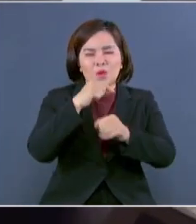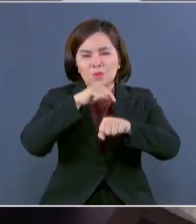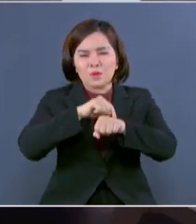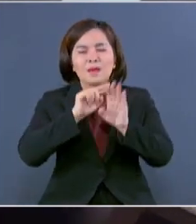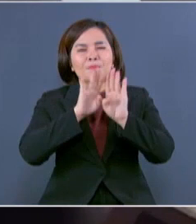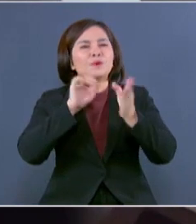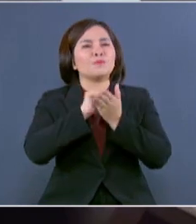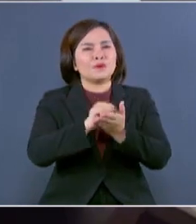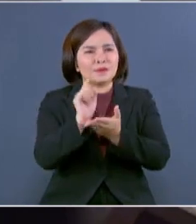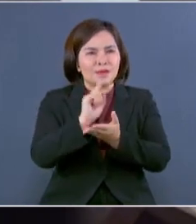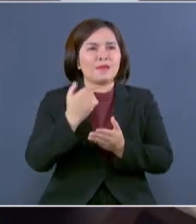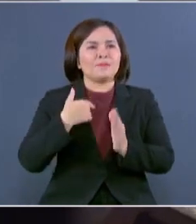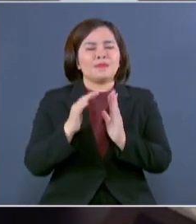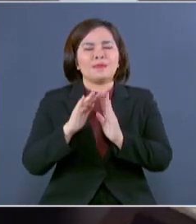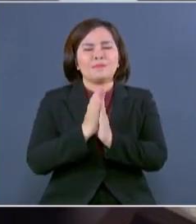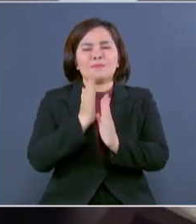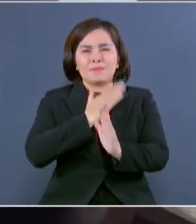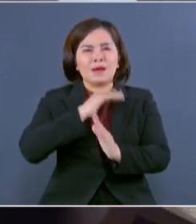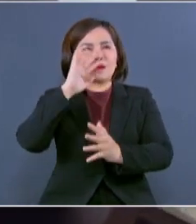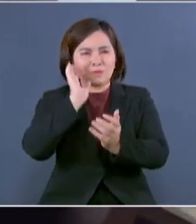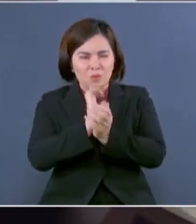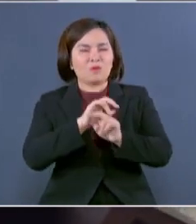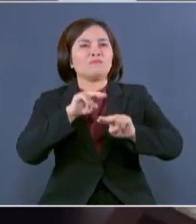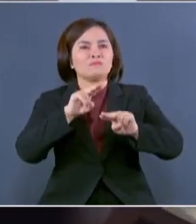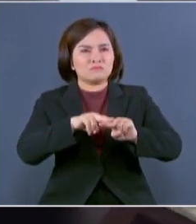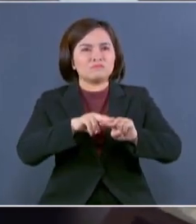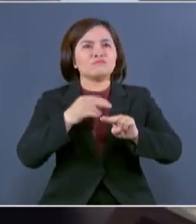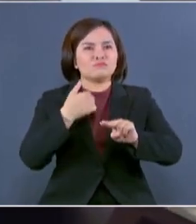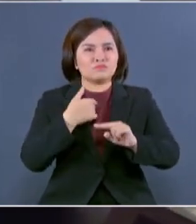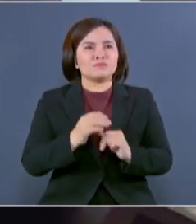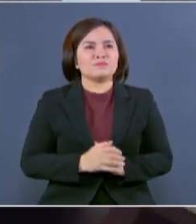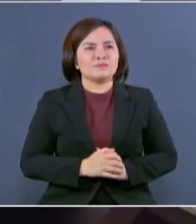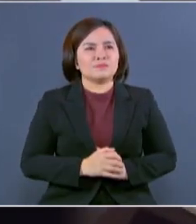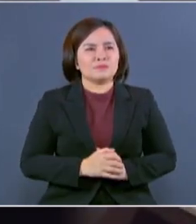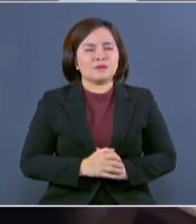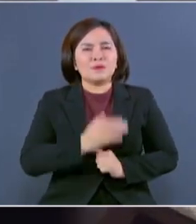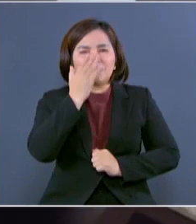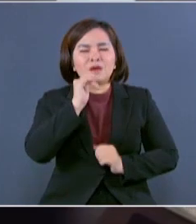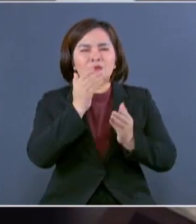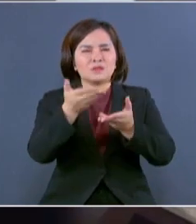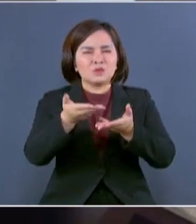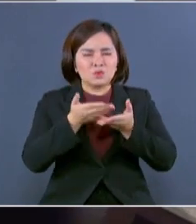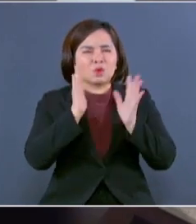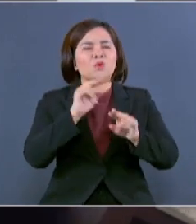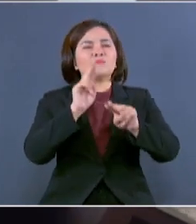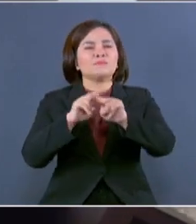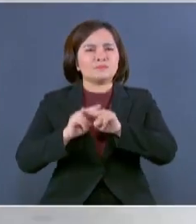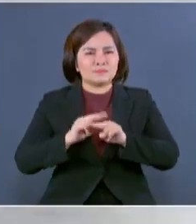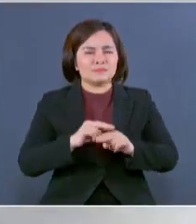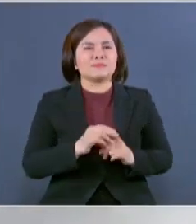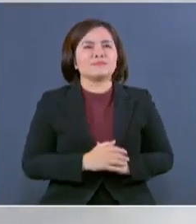ไหร่แล้วพระบ้างตำรวจบ้างที่ไปนั่งเรียกแขกเรียกลูกค้าแล้วก็เด็กวัดคนของเ